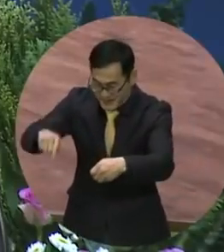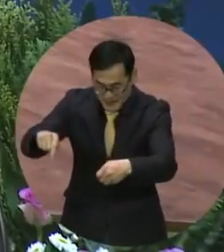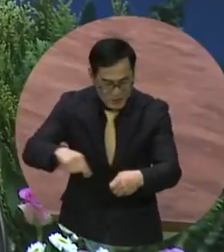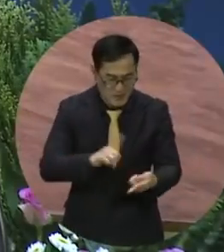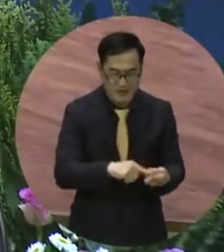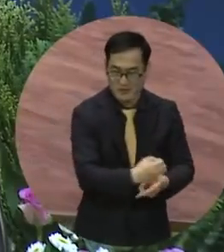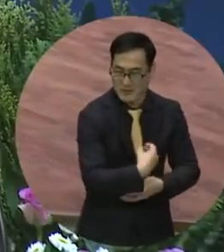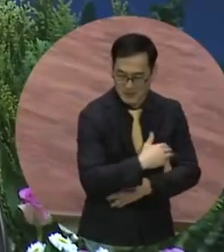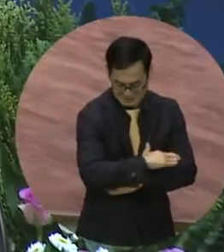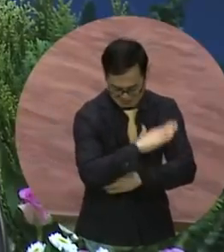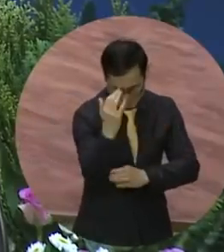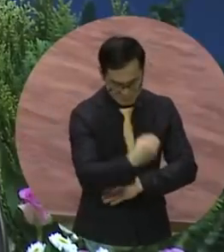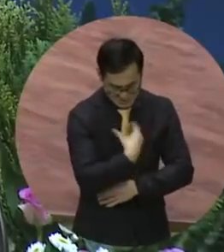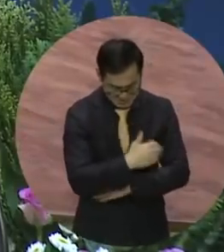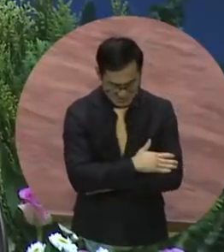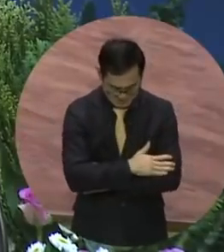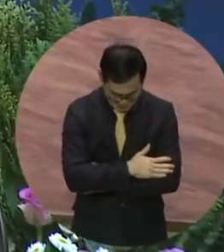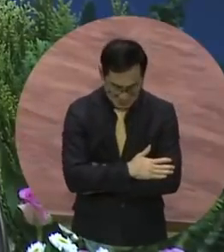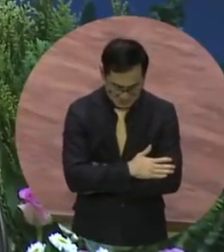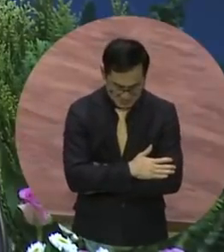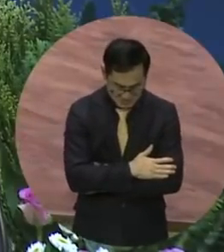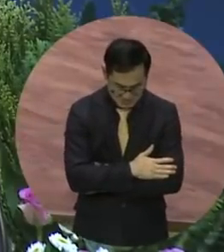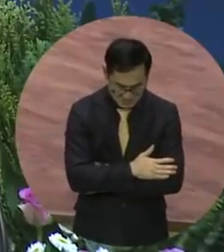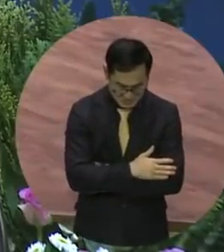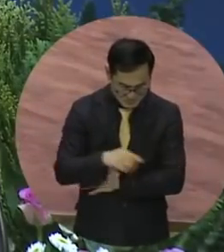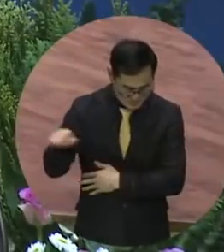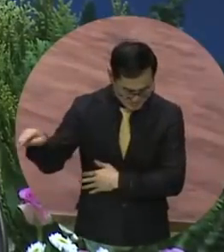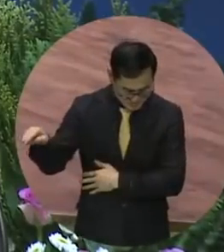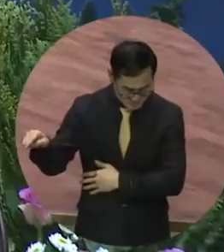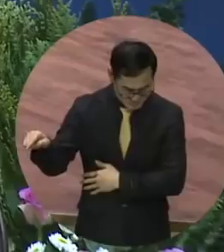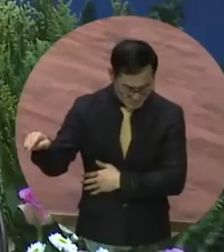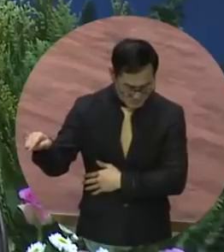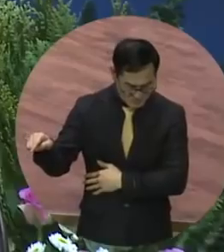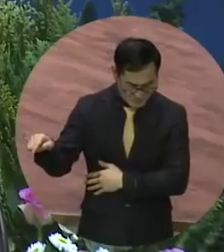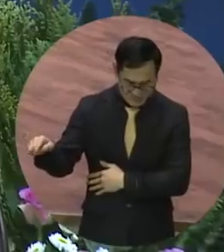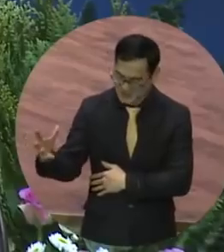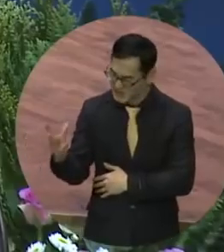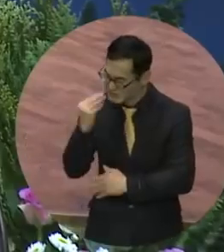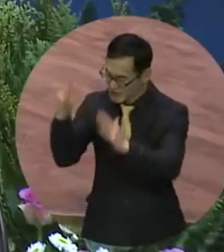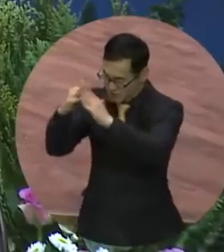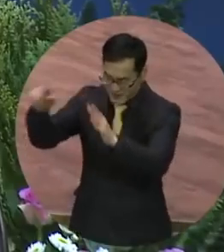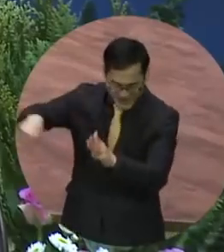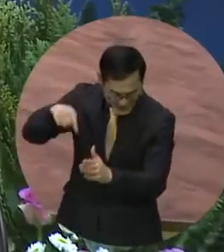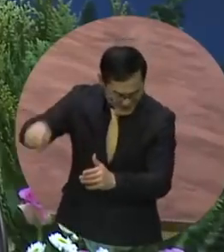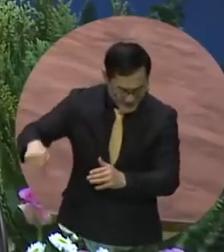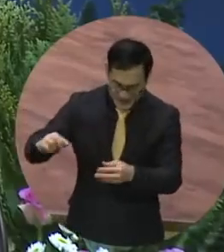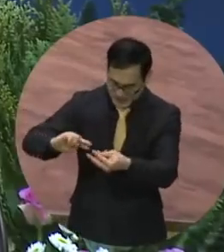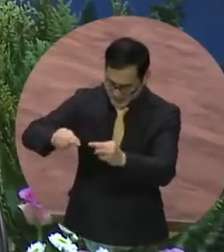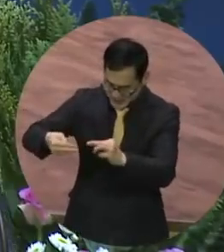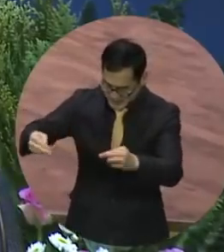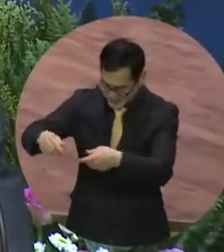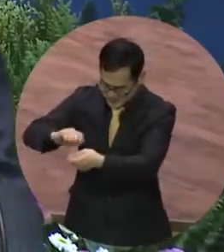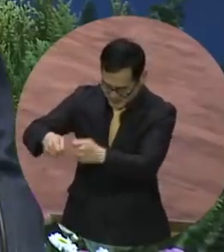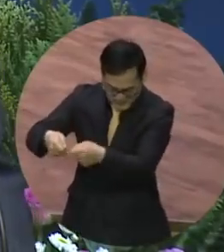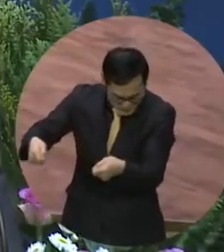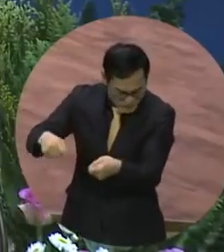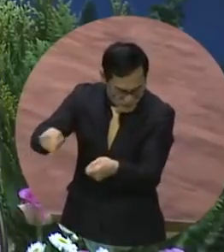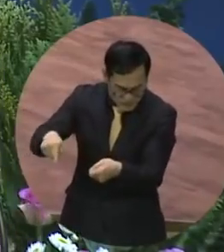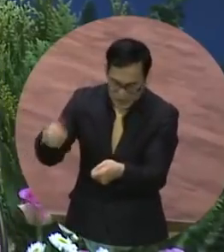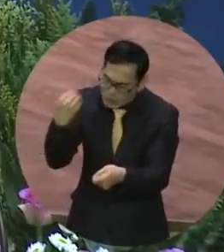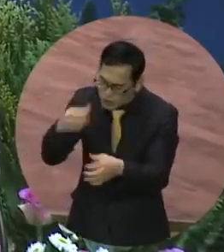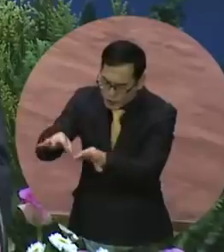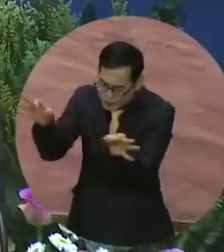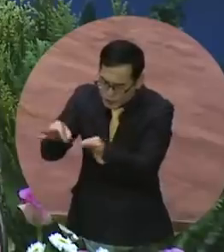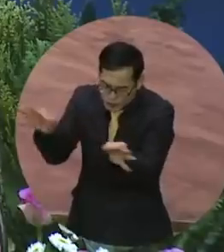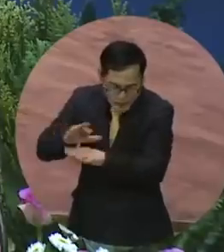했습니다. 여기에 이런 유명한 이 신전이 있는데 고르디우스 매듭이라고 사람들이 아무도 풀지